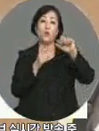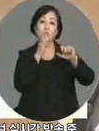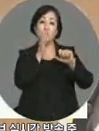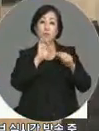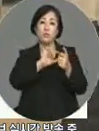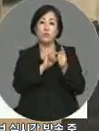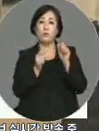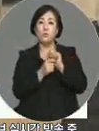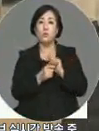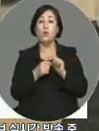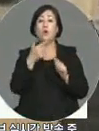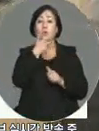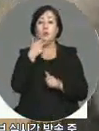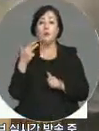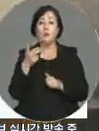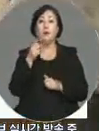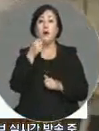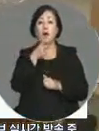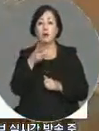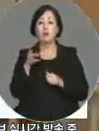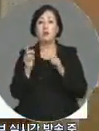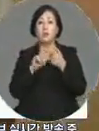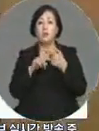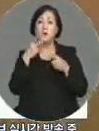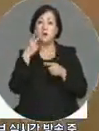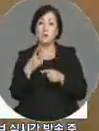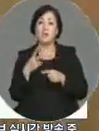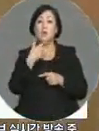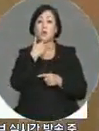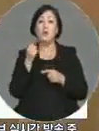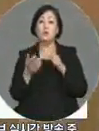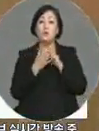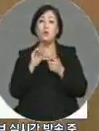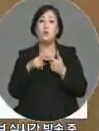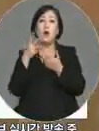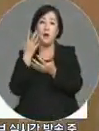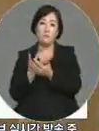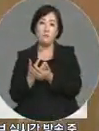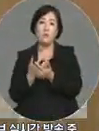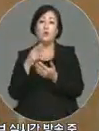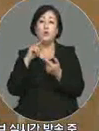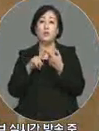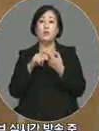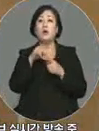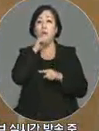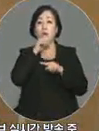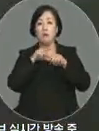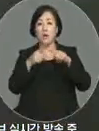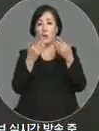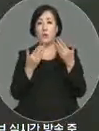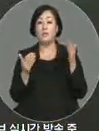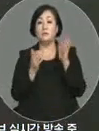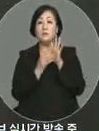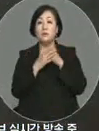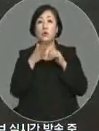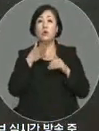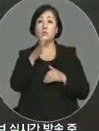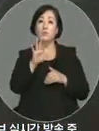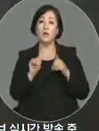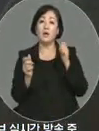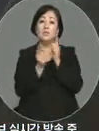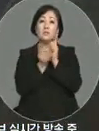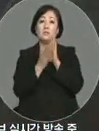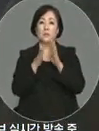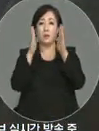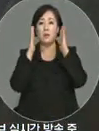수준이며 영어와 한국사, 제2외국어와 한문은 절대평가로 치러집니다. 전문가들은 이제부턴 실전 문제